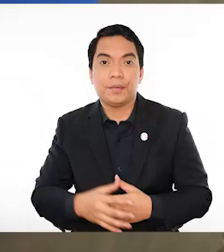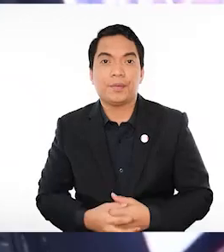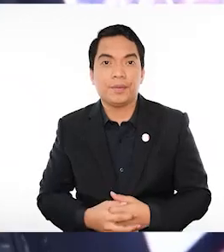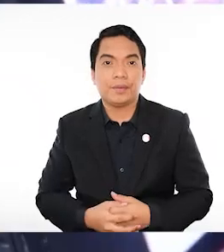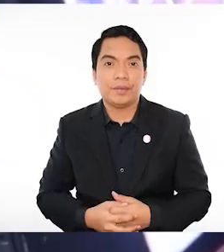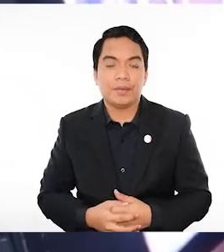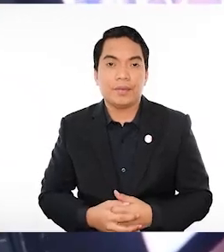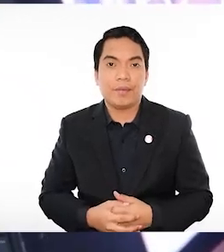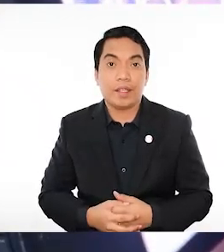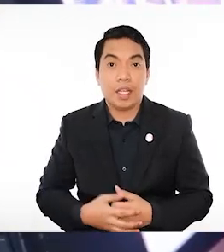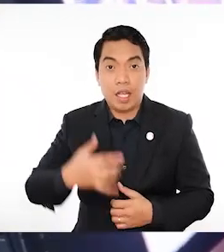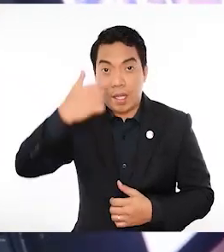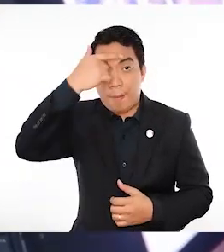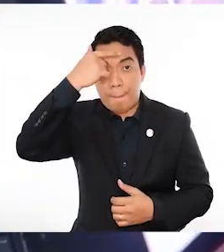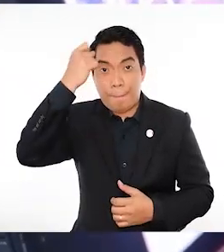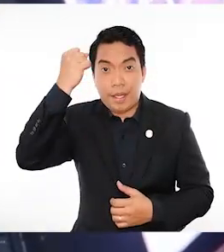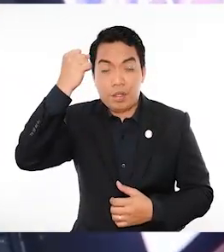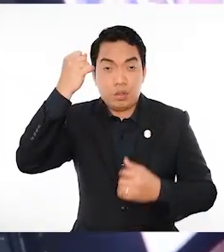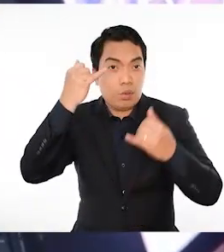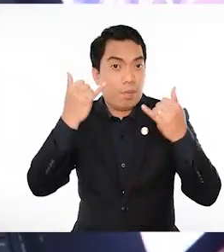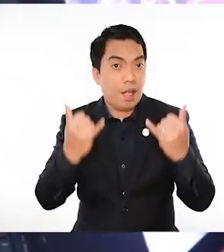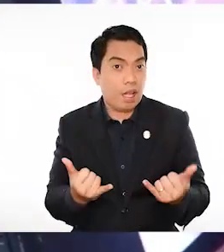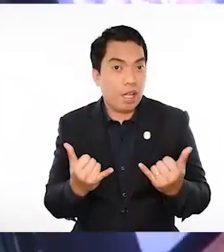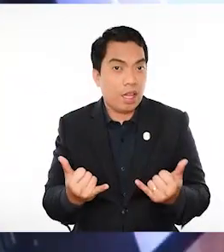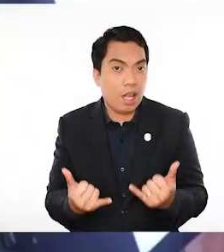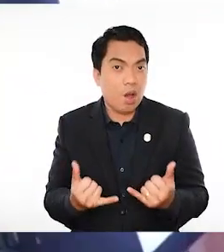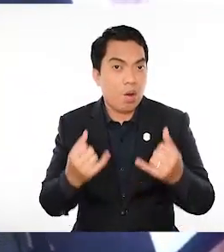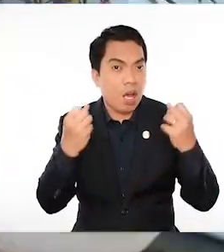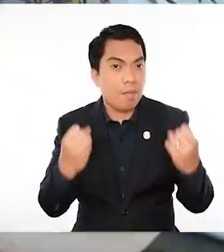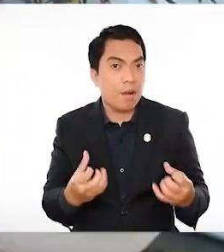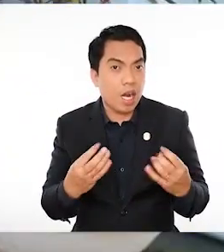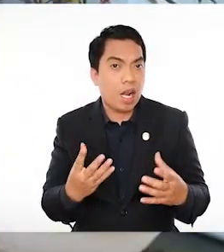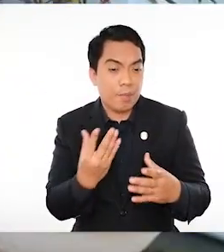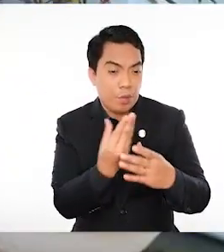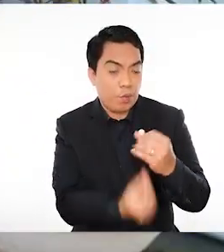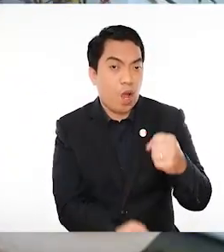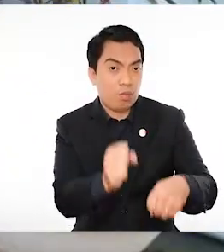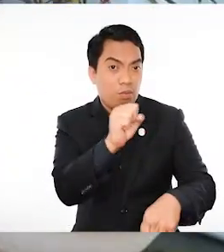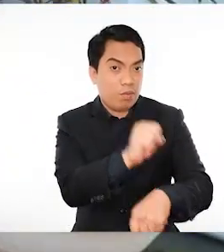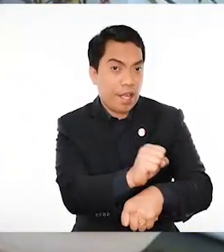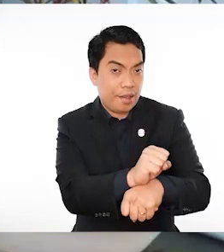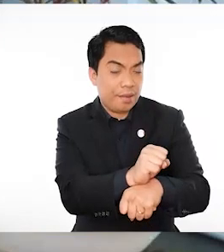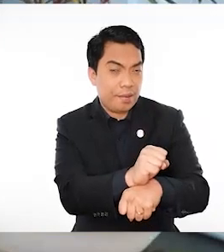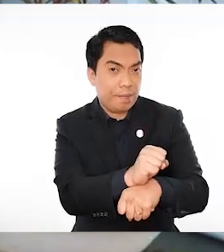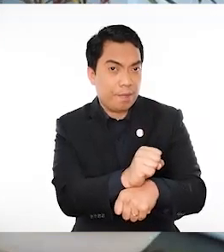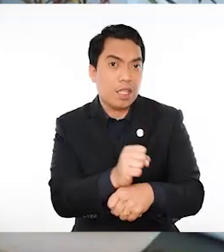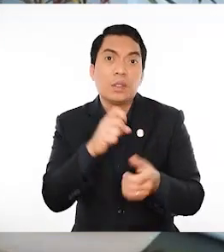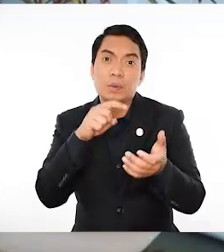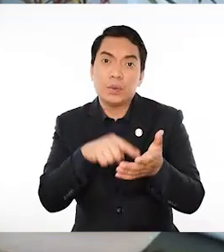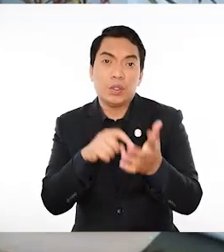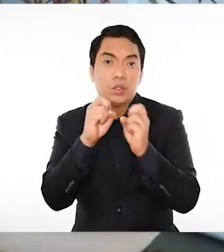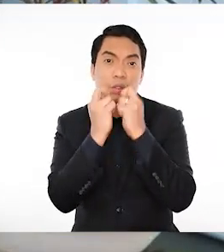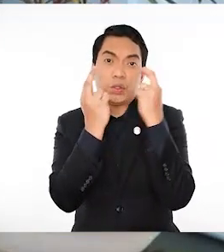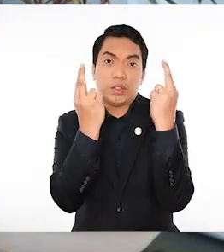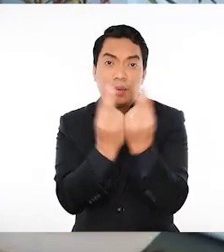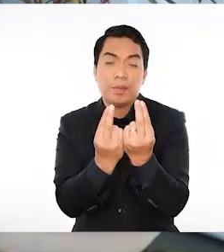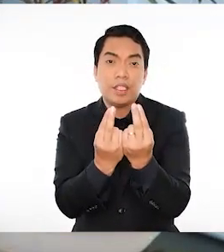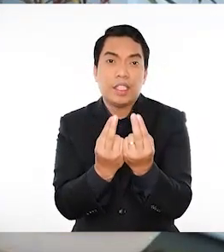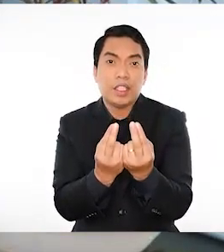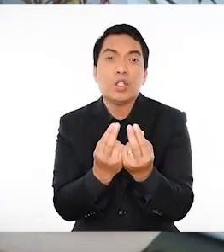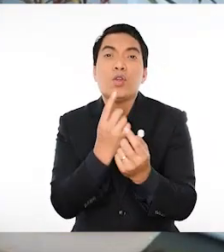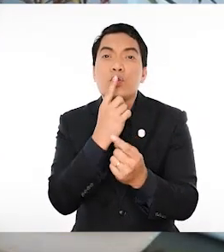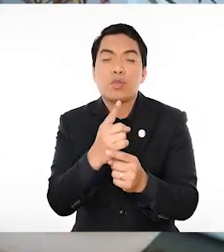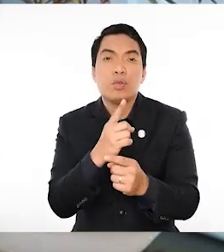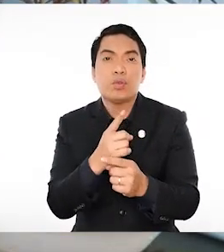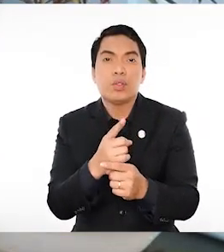natutuhan. Dahil nga po sa kasalukuyan ay marami po ang nawala ng hanap buhay, ang ganitong seminar po ay nagbukas